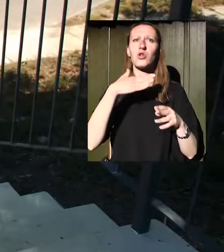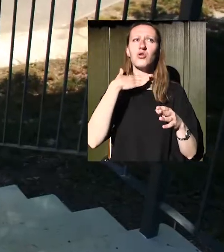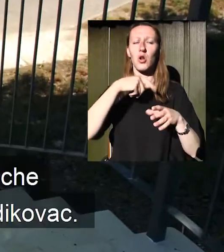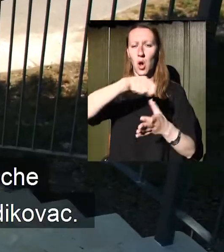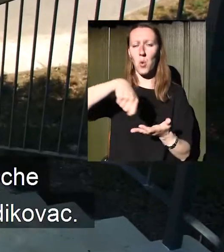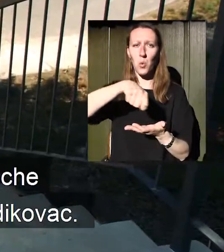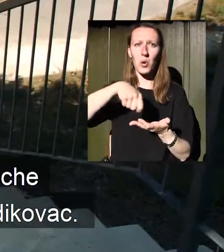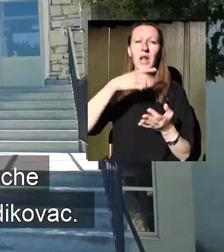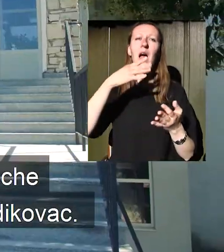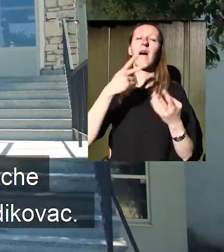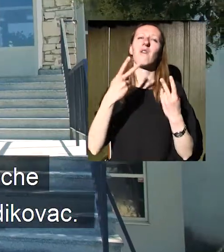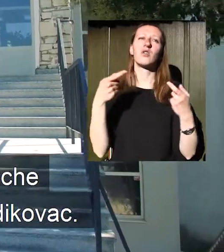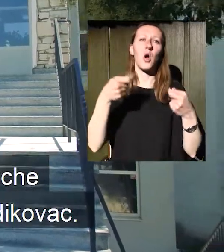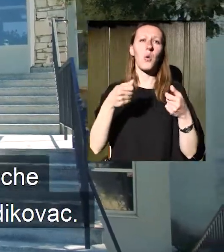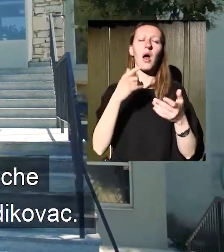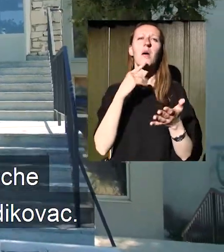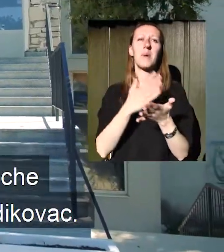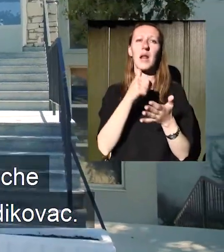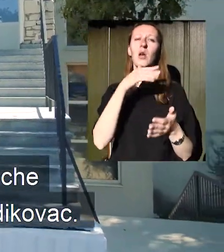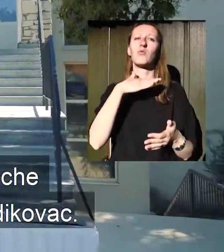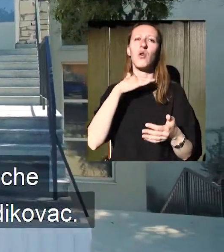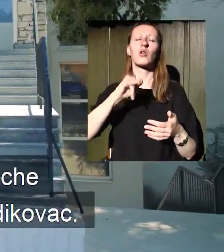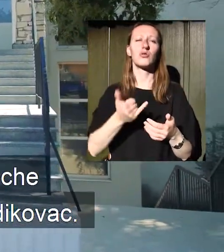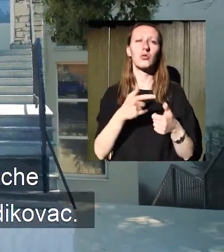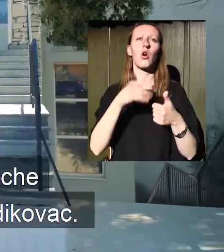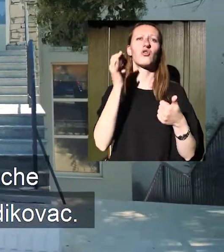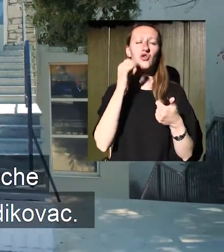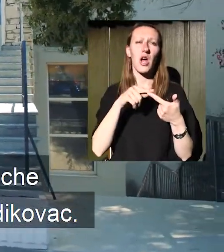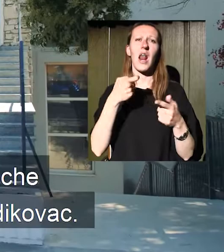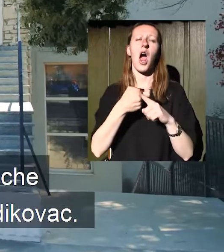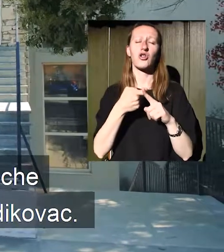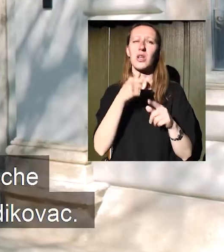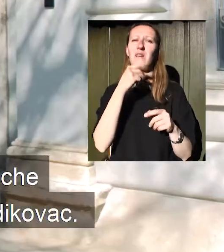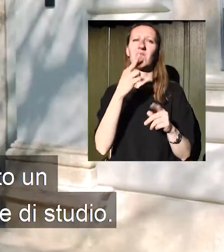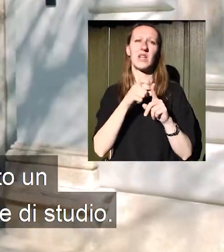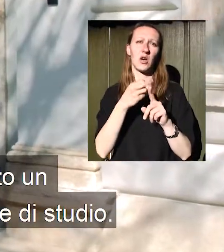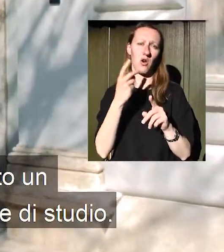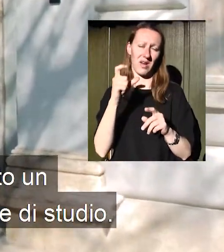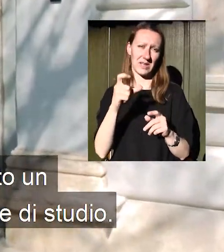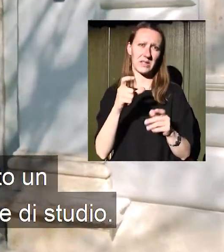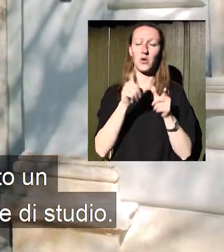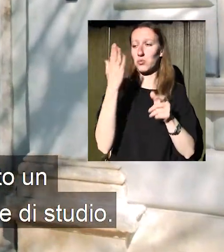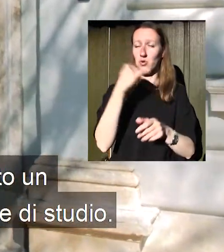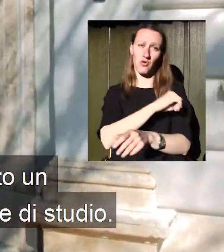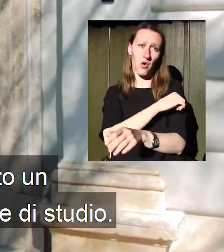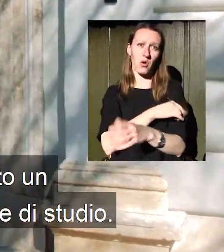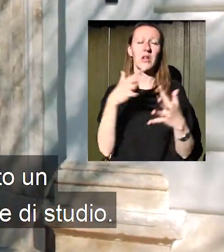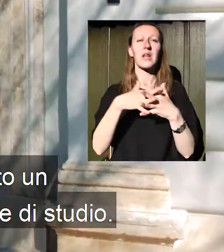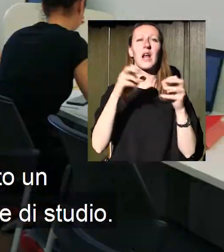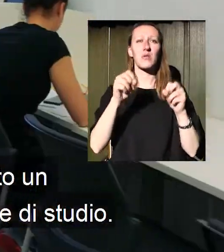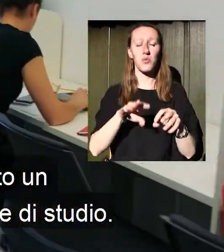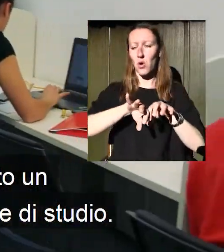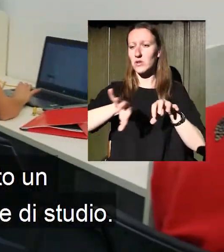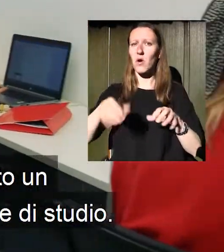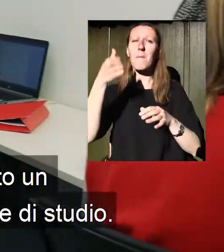kuhinja, a značajna ulaganja bila su i u školama Stoja, Šijana, Kaštanjer i Vidikovac. U prošloj godini grad Pula izdvojio